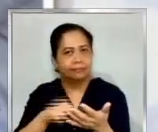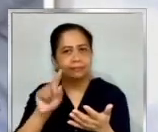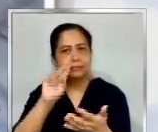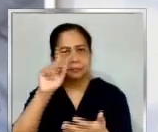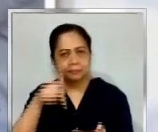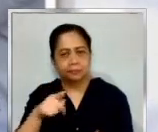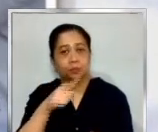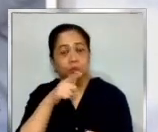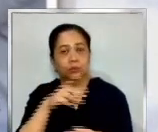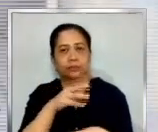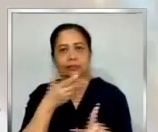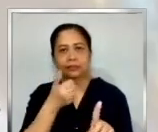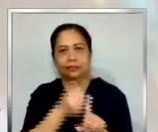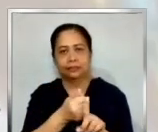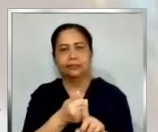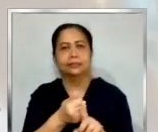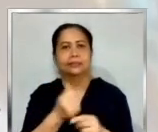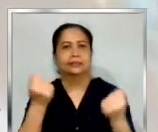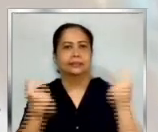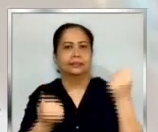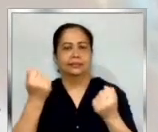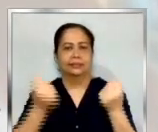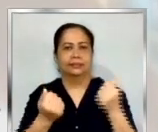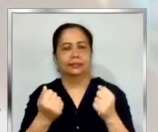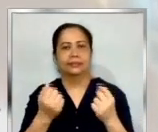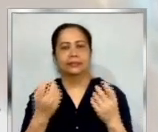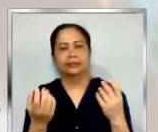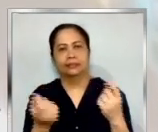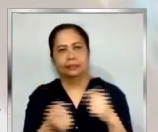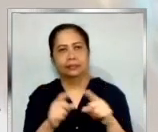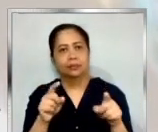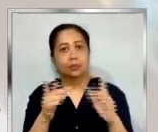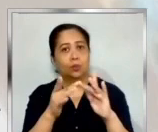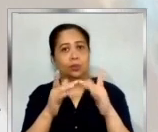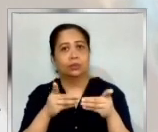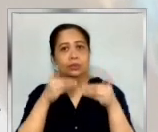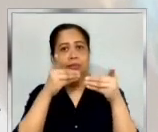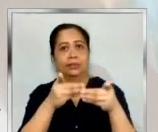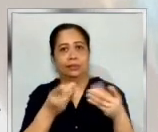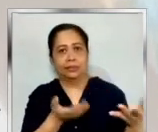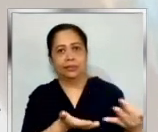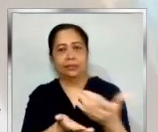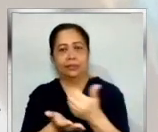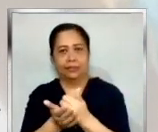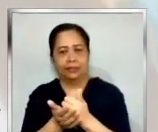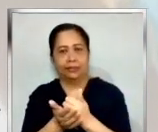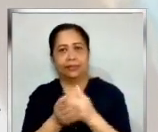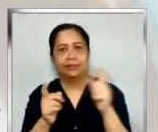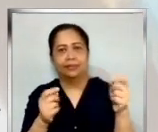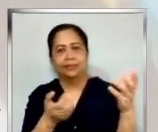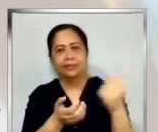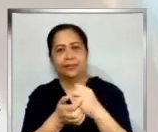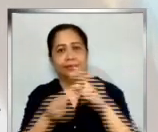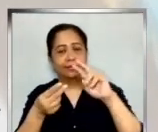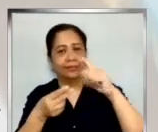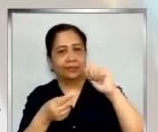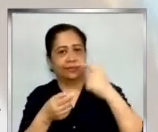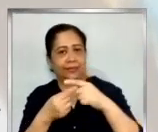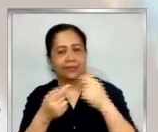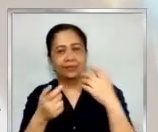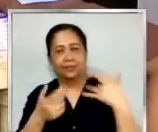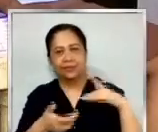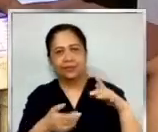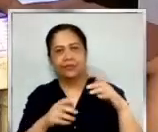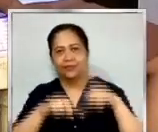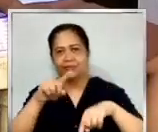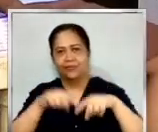jeepney drivers. Gumawa rin sila ng online donation drive na Tag Your Galanting Friends Drive at dito na nabuo